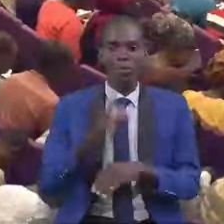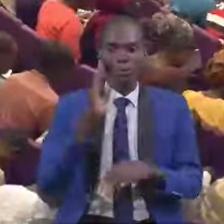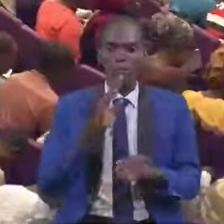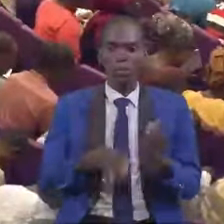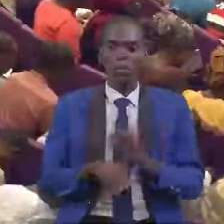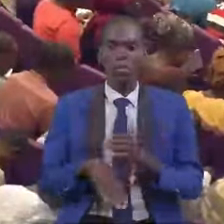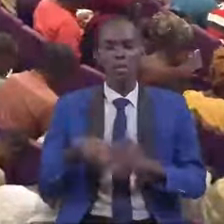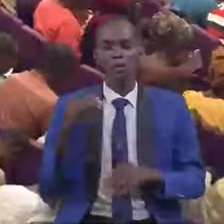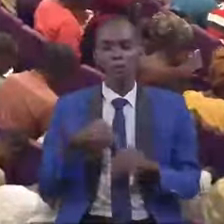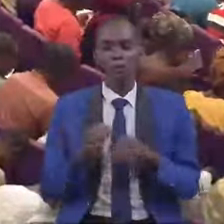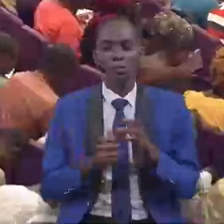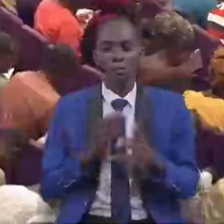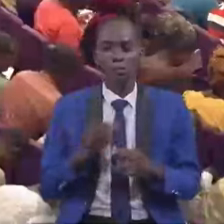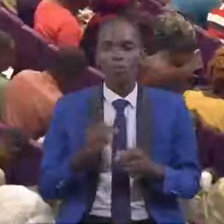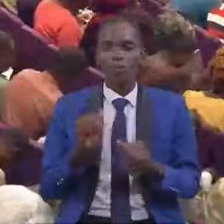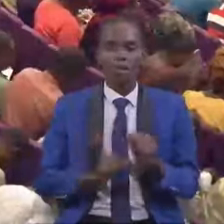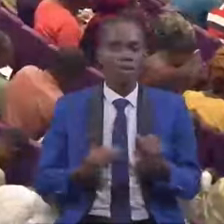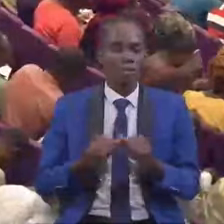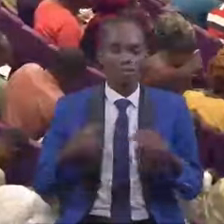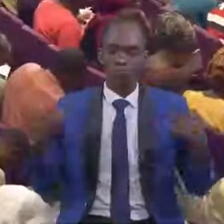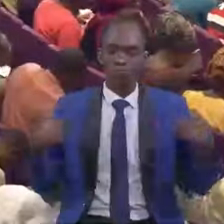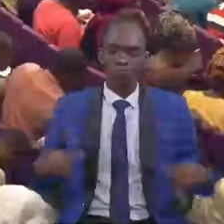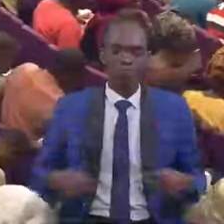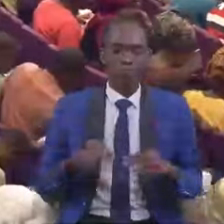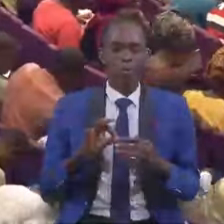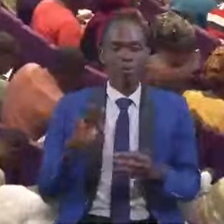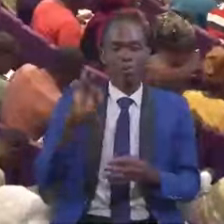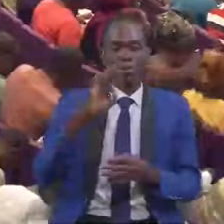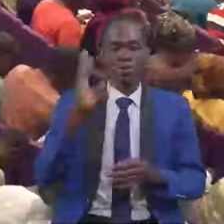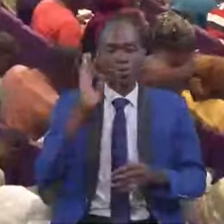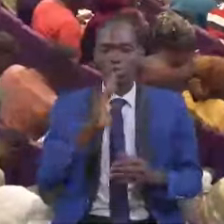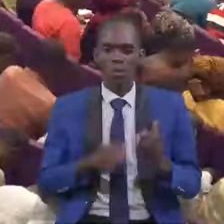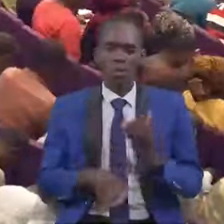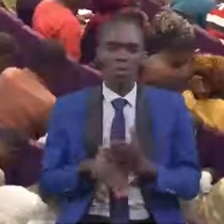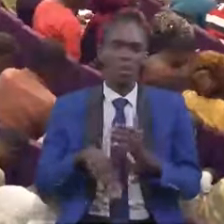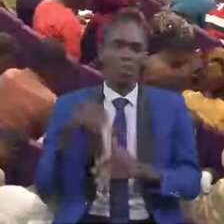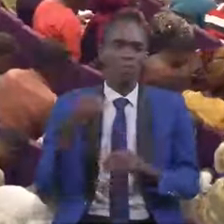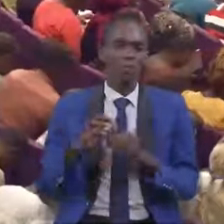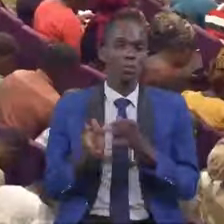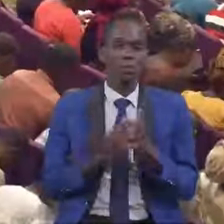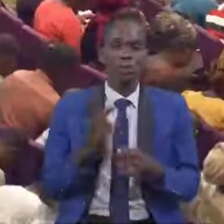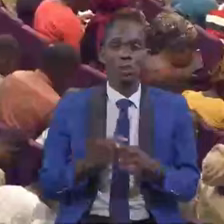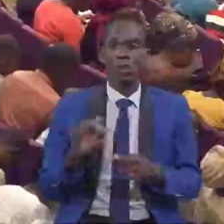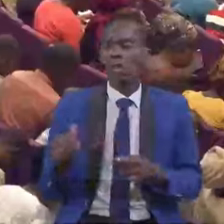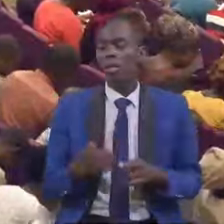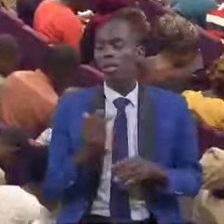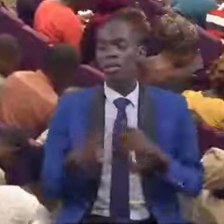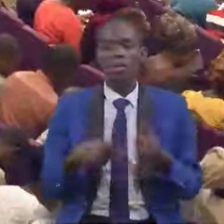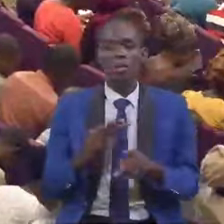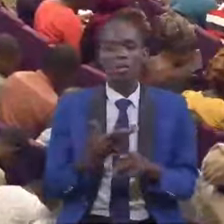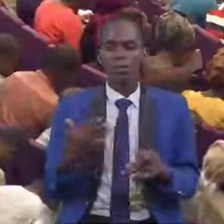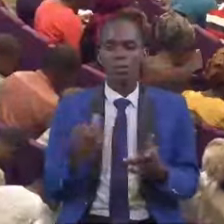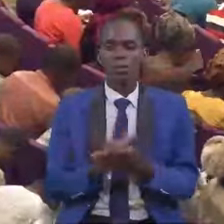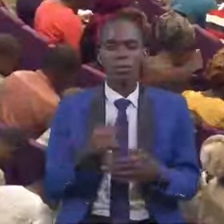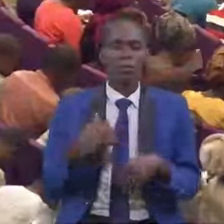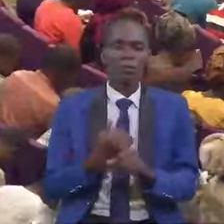tourment est chassé ce soir. Tout ce qui tourmente votre vie, qui vous empêche d'aller en avant, tout ce que